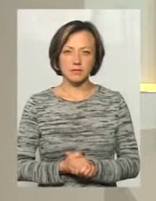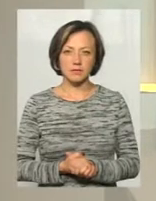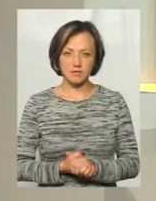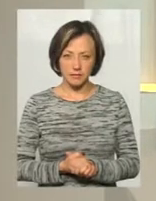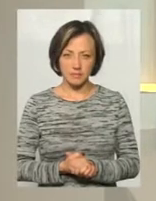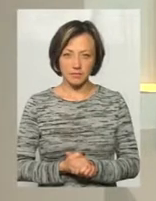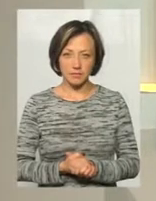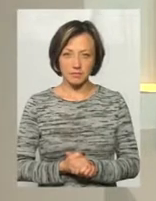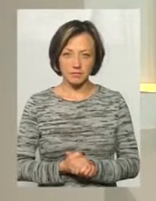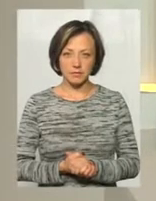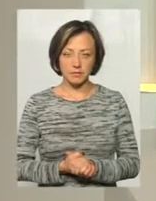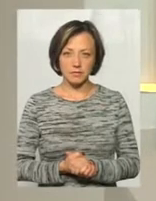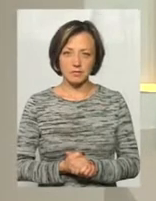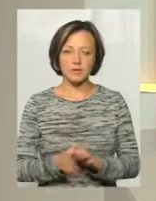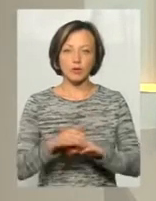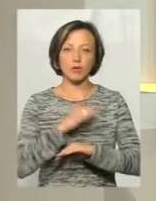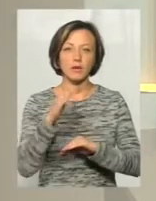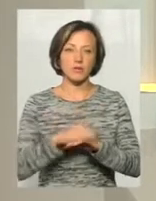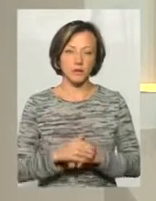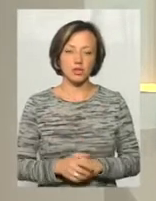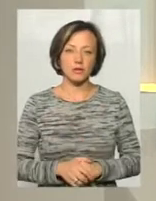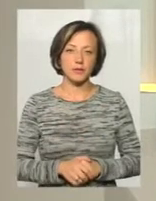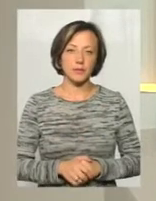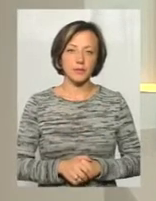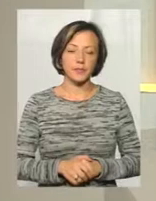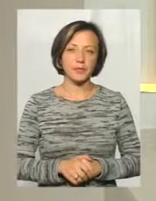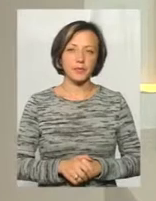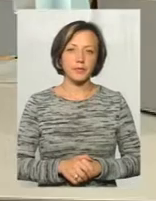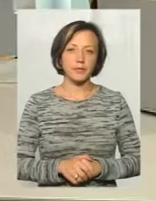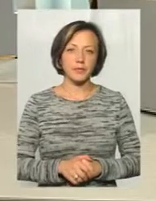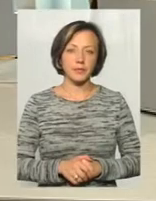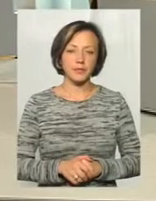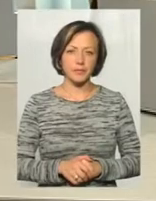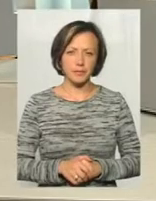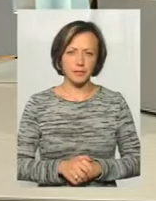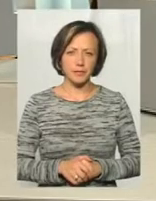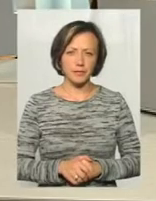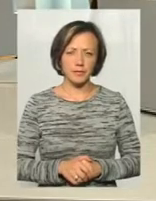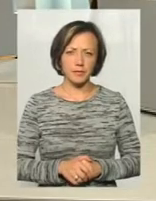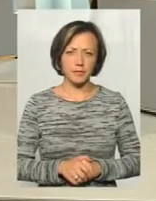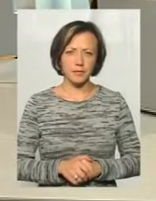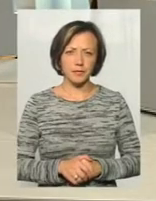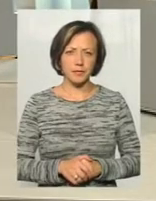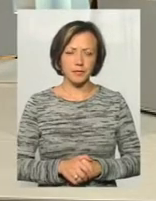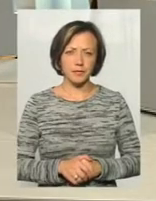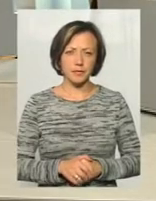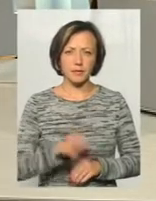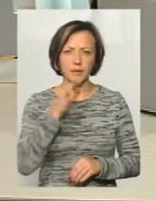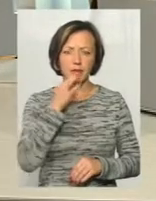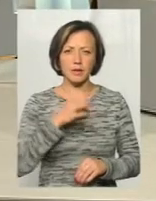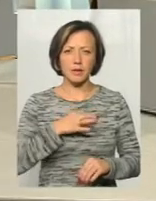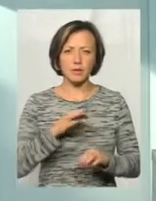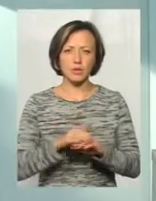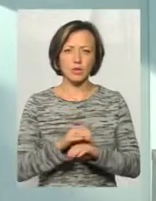Так. Добрий вечір. Добрий вечір. Добрий вечір. Слово попав. Скажіть, будь